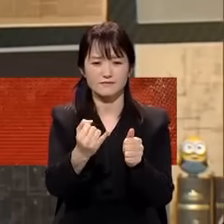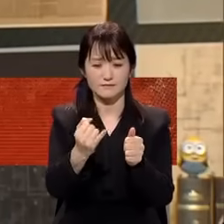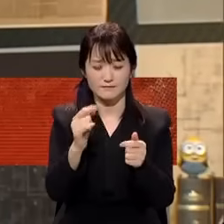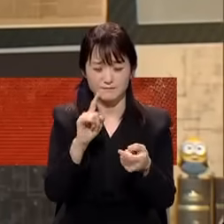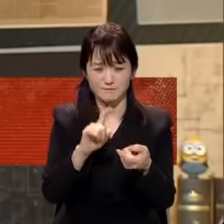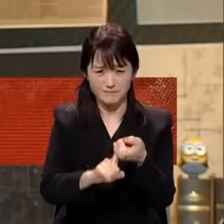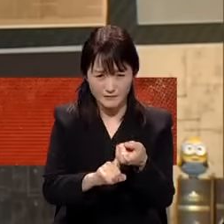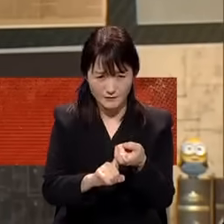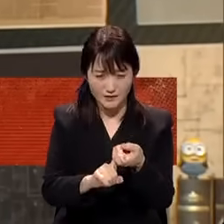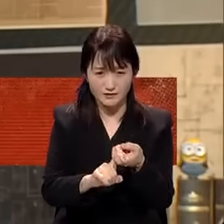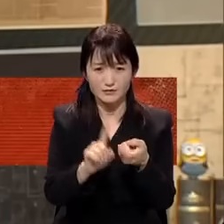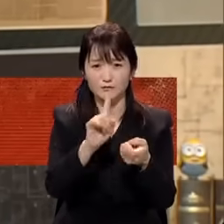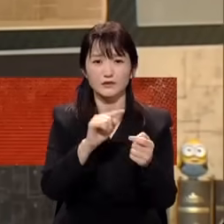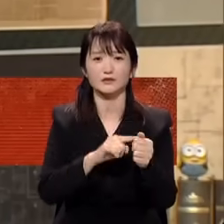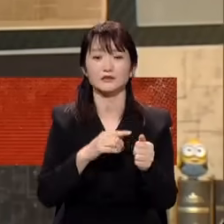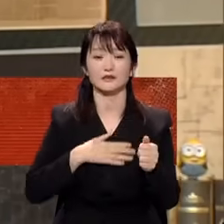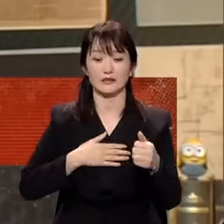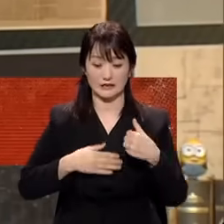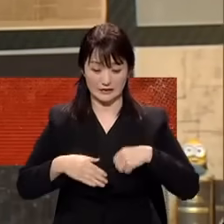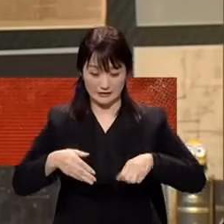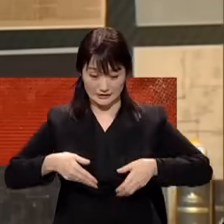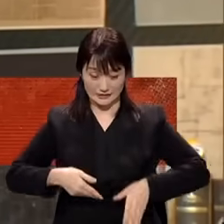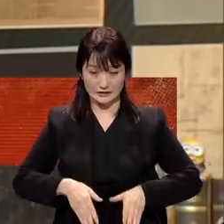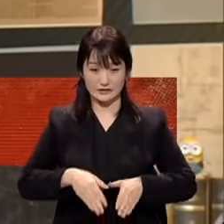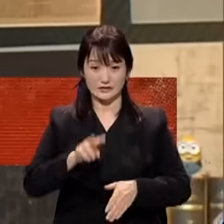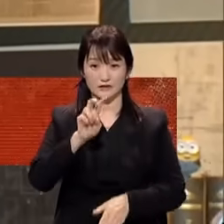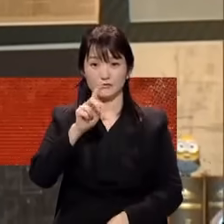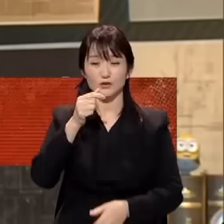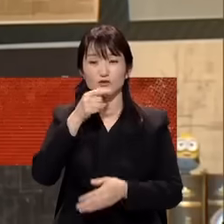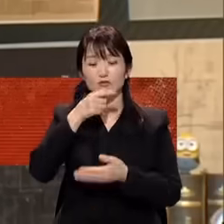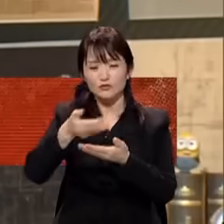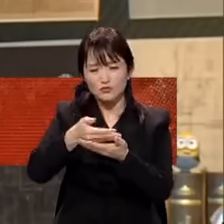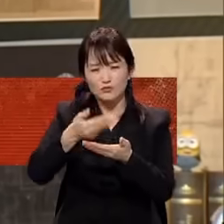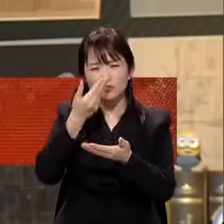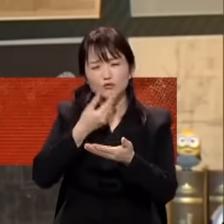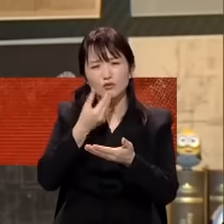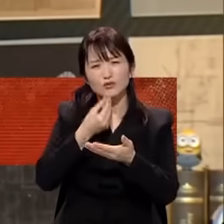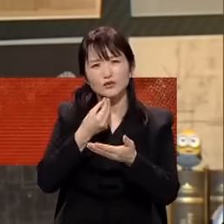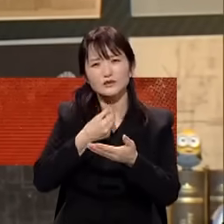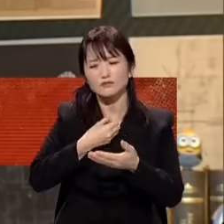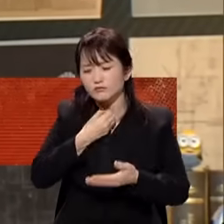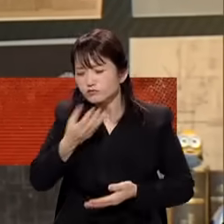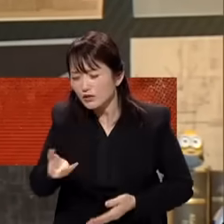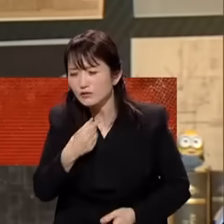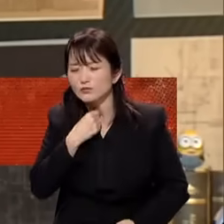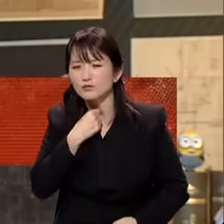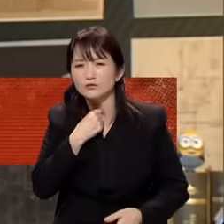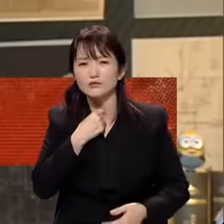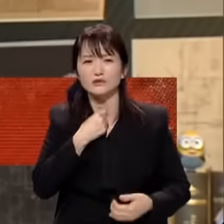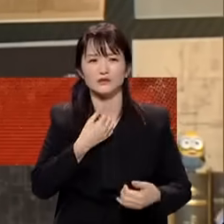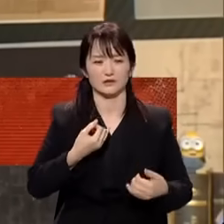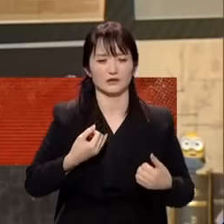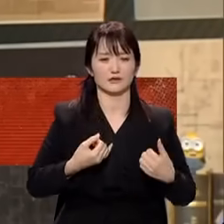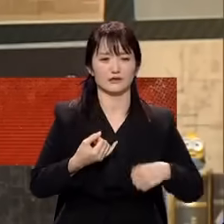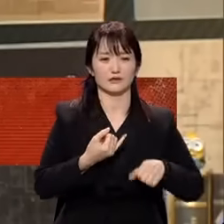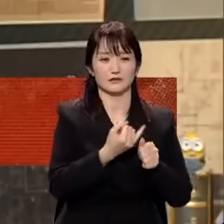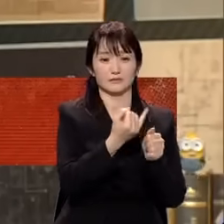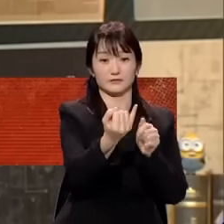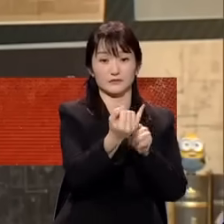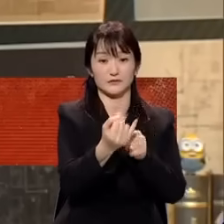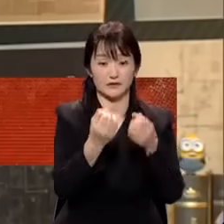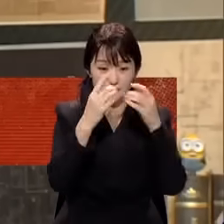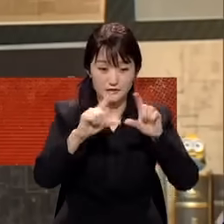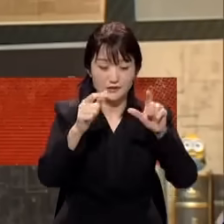좀. 야 이런 놈 낳고 내가 아들 낳았다고 미역국을 먹었으니 아유 지금 다 토해내고 싶어. 야 이놈아 며느리한테 새해 인사 받아본 거